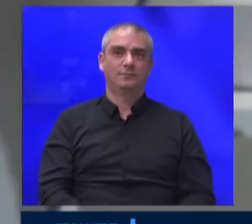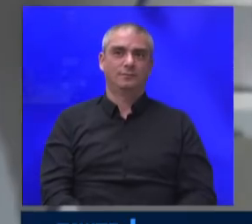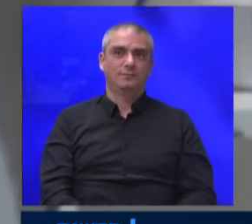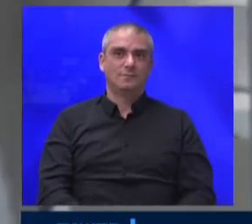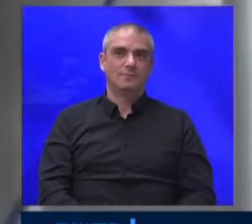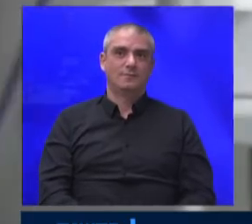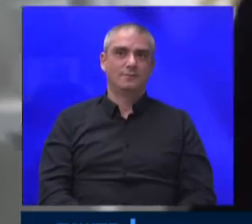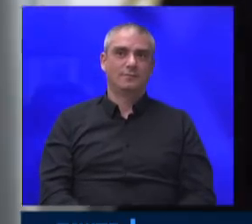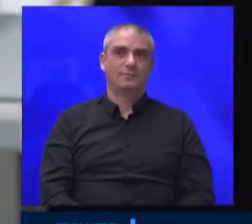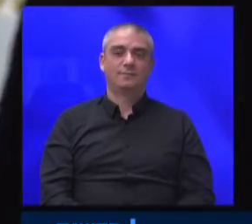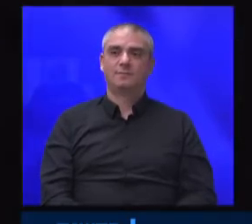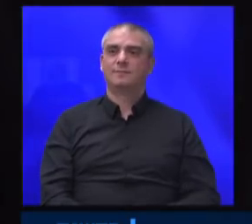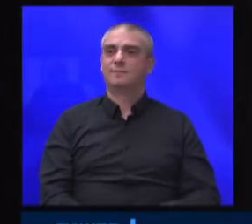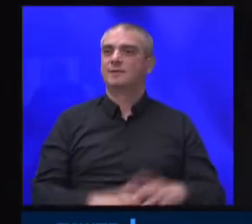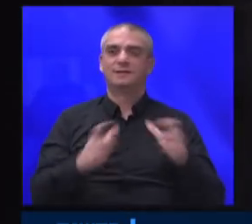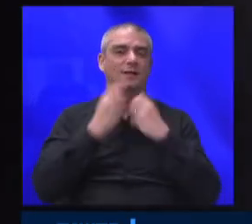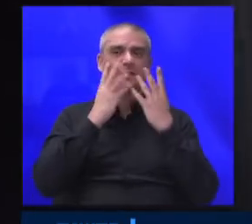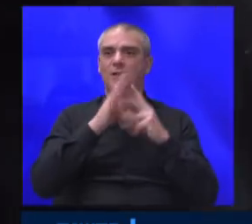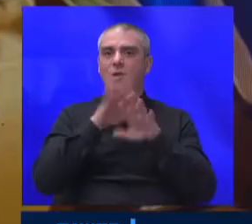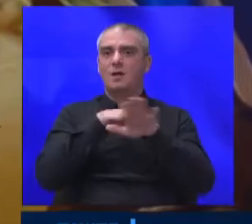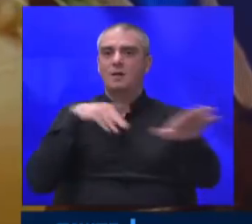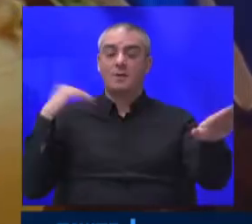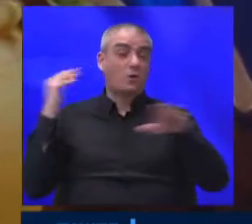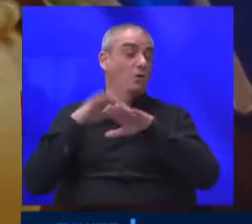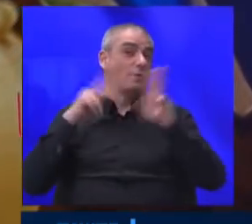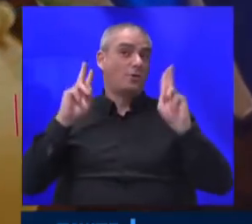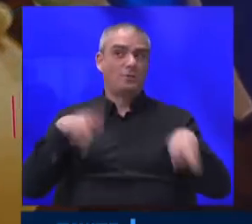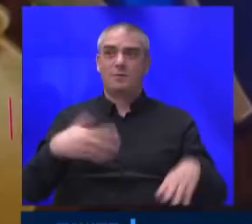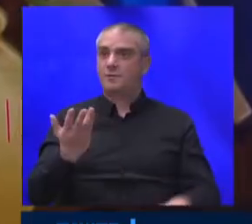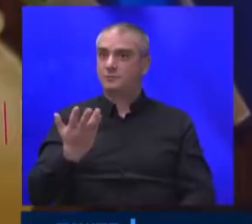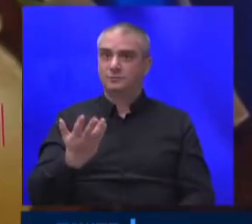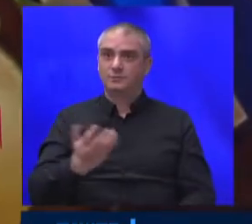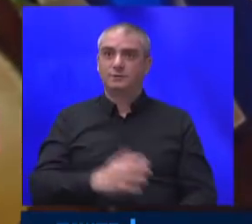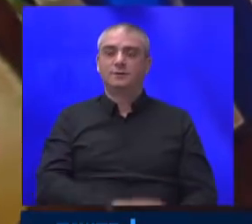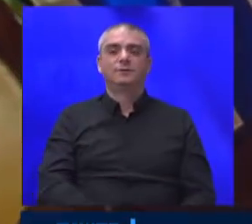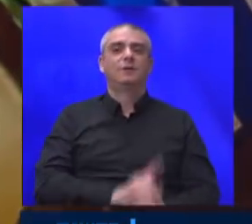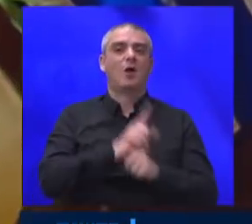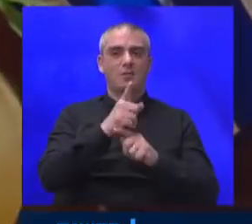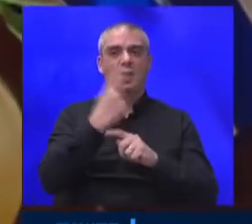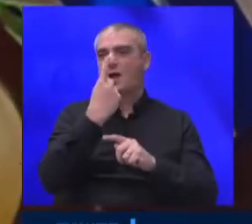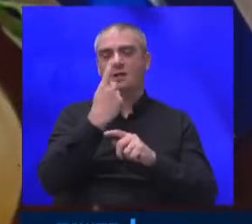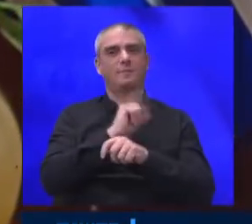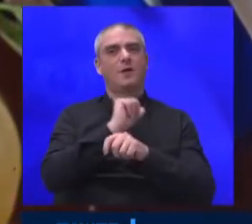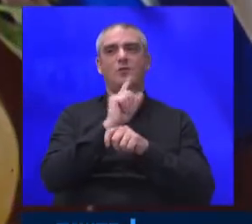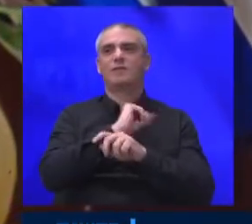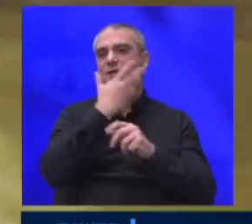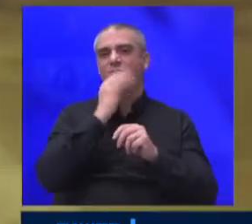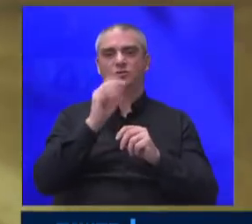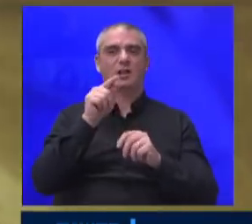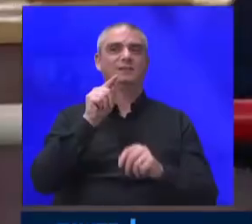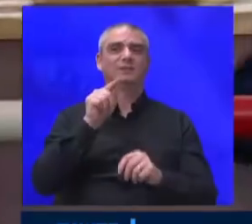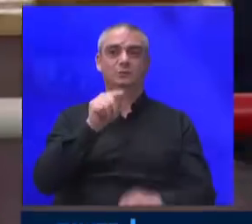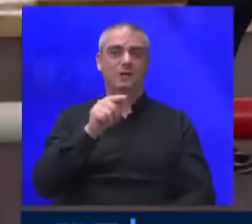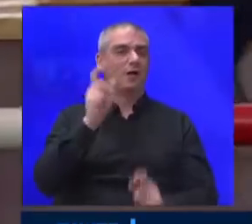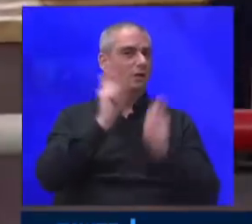סגר נהדר, כולו פקוק. פקוק לגמרי. העונה הזאת היא אחת משעותיה היפות של זה וזה. אזרחים יקרים.